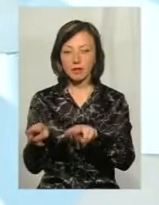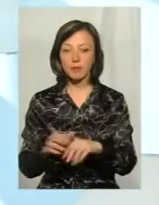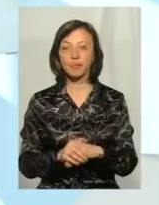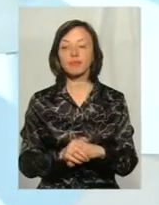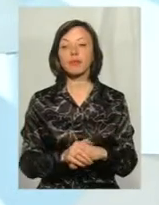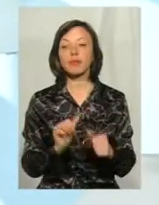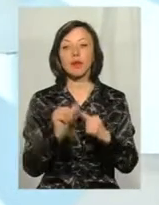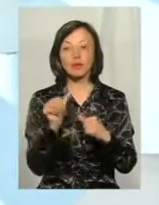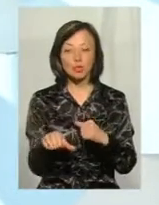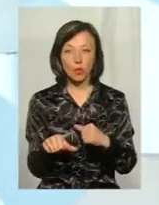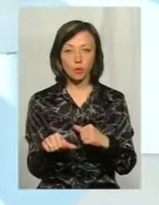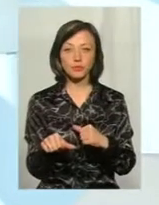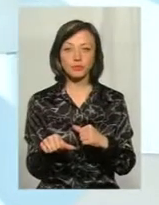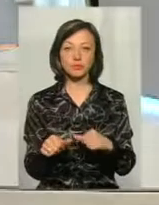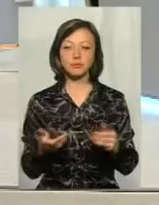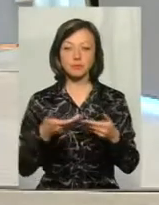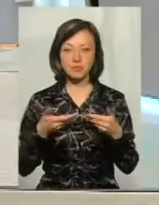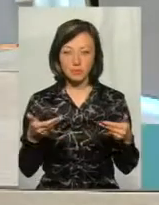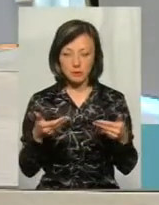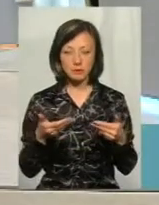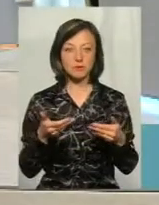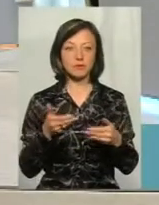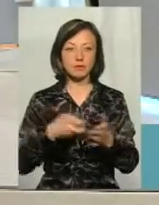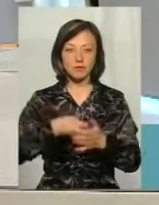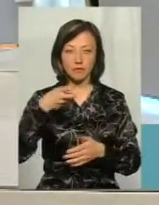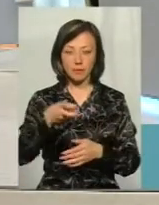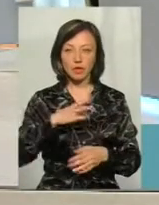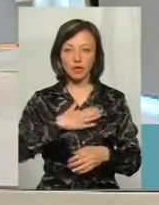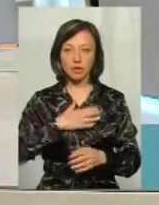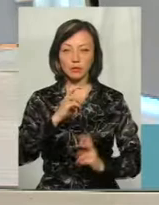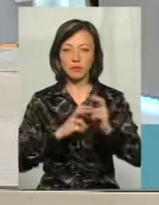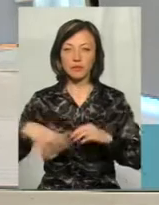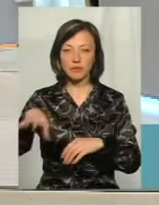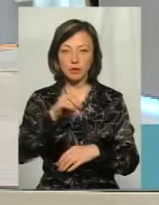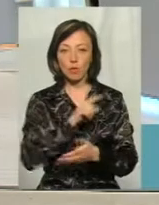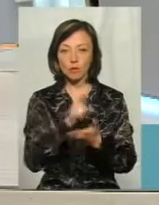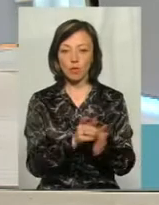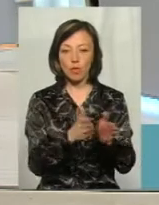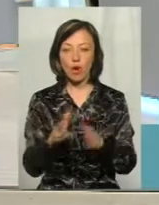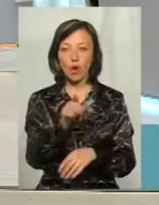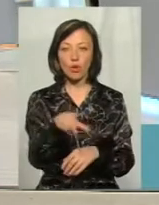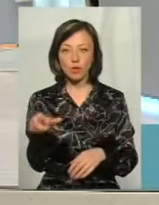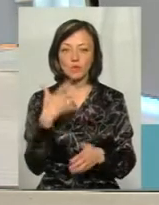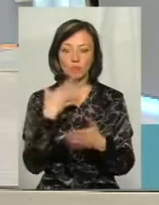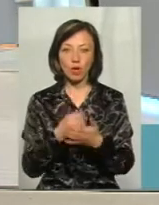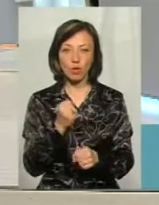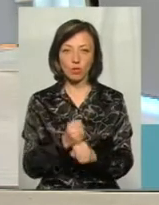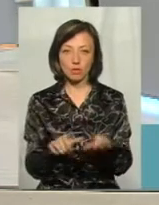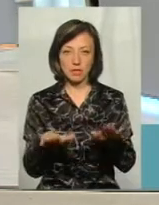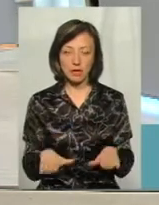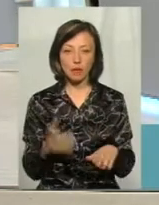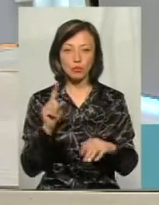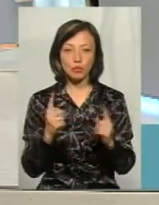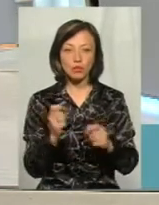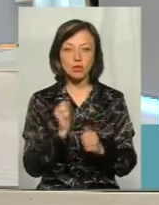того, значить, ми відправили, значить, свій лист на наше підприємство, щоб в обов'язковому порядку люди знаходились на своїх робочих місцях. Тому